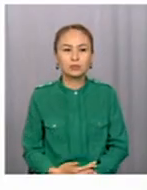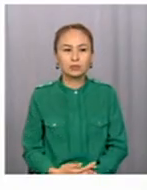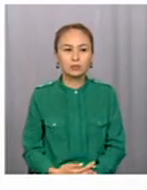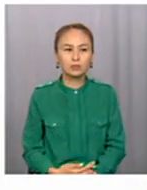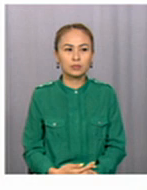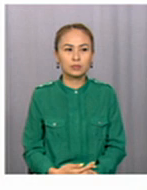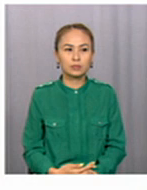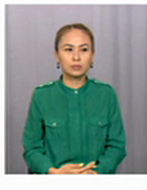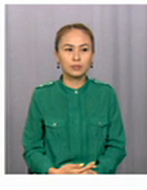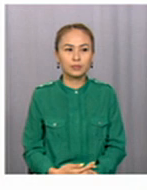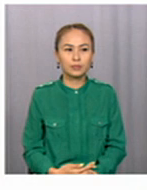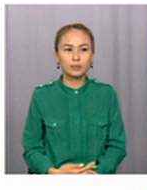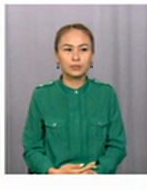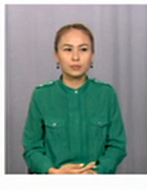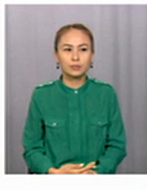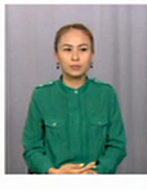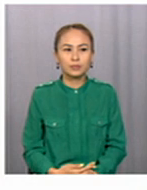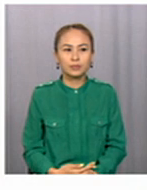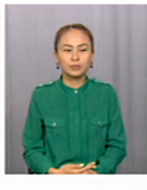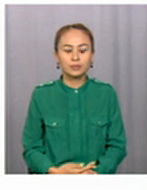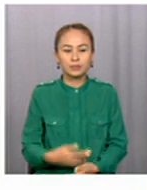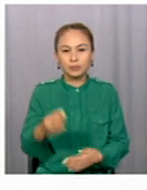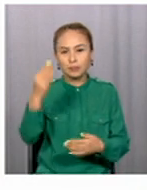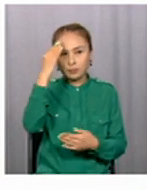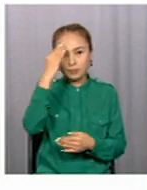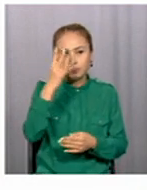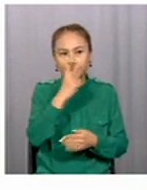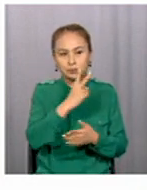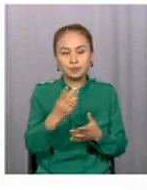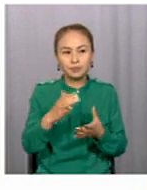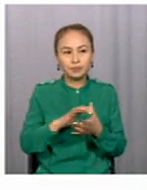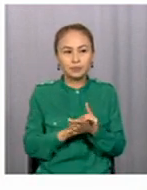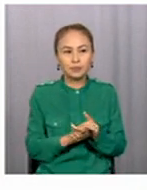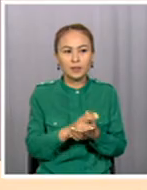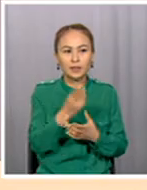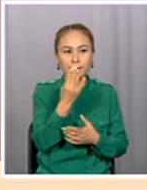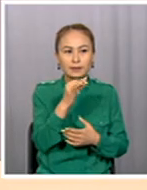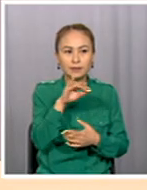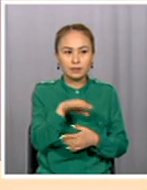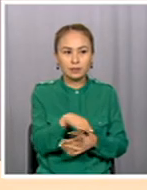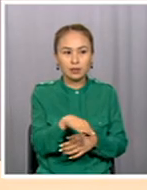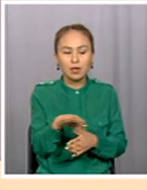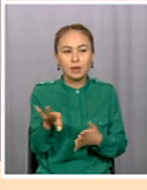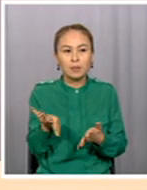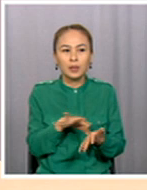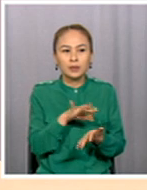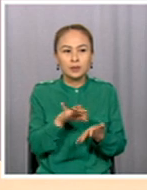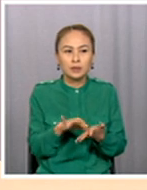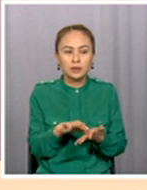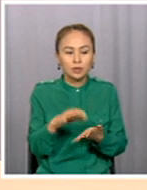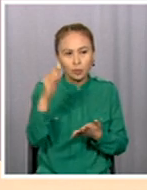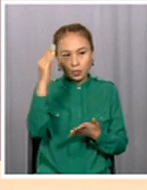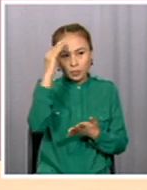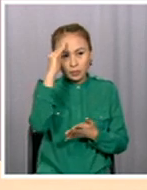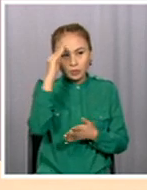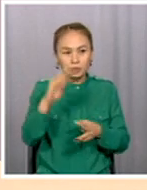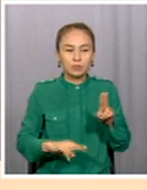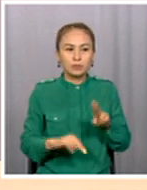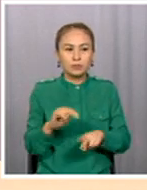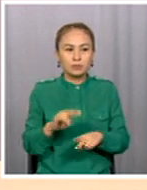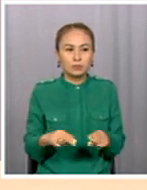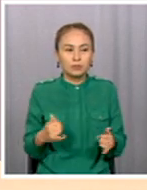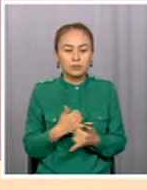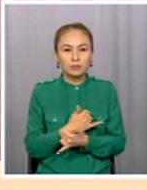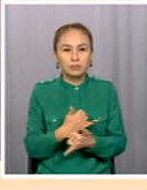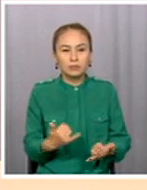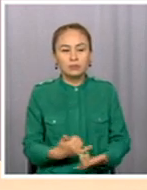мәтінде кездескен кейбір сөздердің мағынасымен танысайық. Дит – мақсатты ой, көңіл, пікір